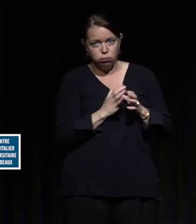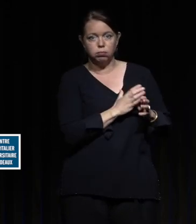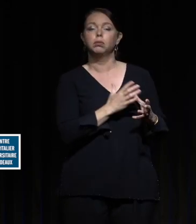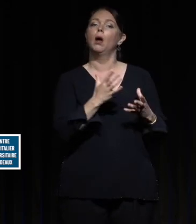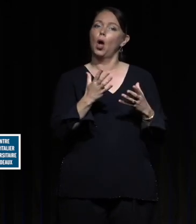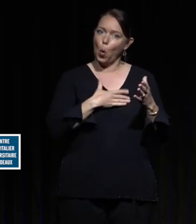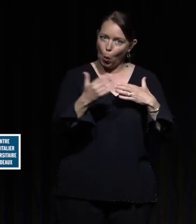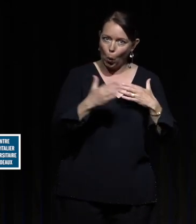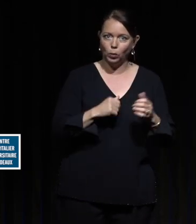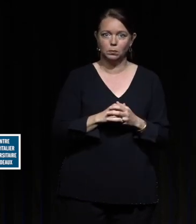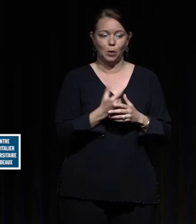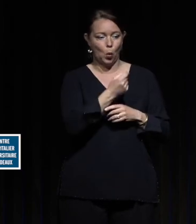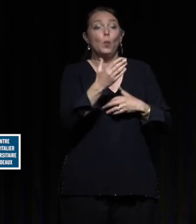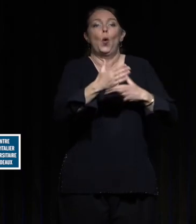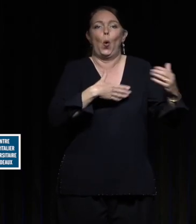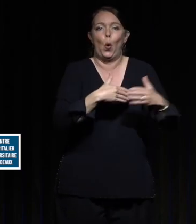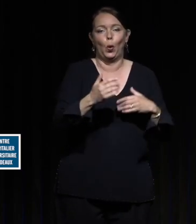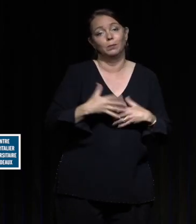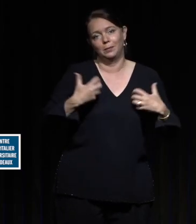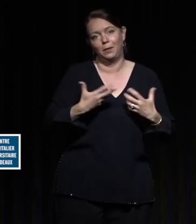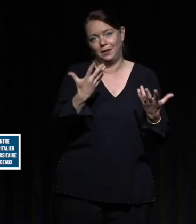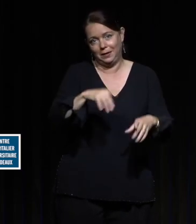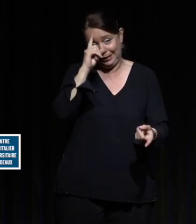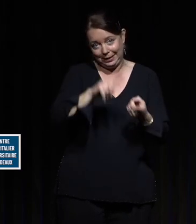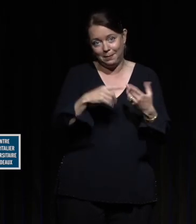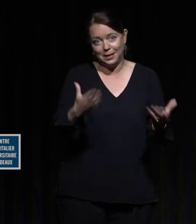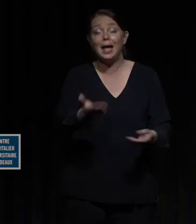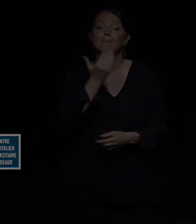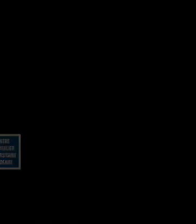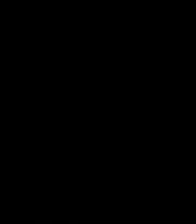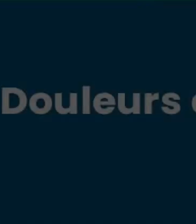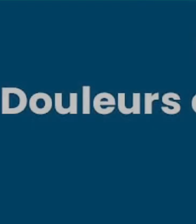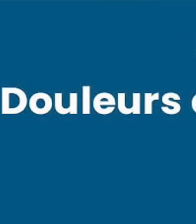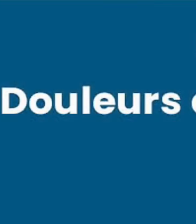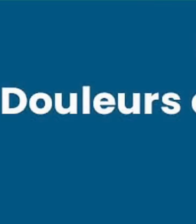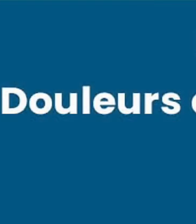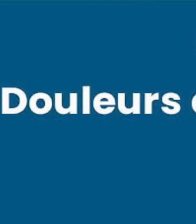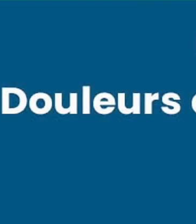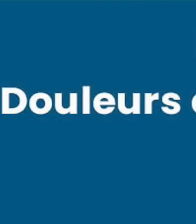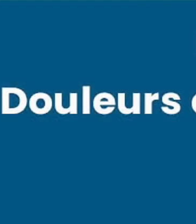couple heureux. Et c'est là-dessus que j'aurais voulu finir. Je vous remercie pour votre attention.